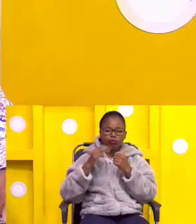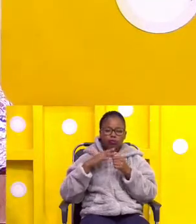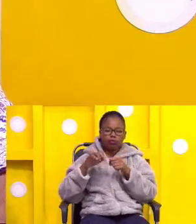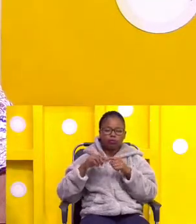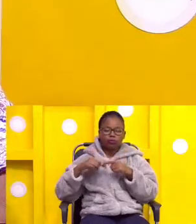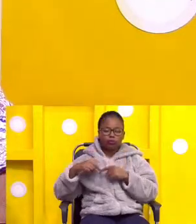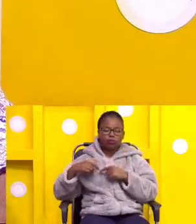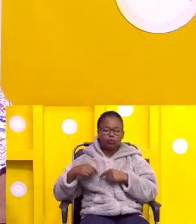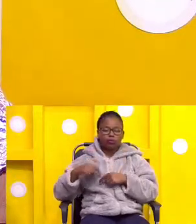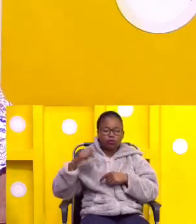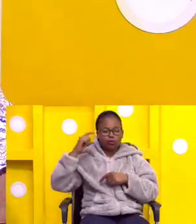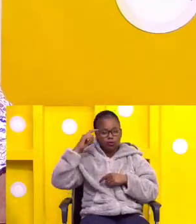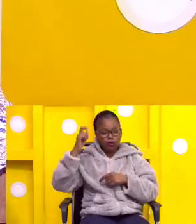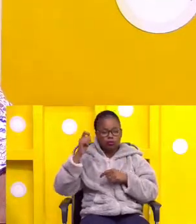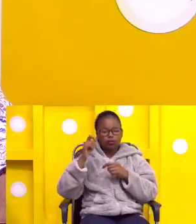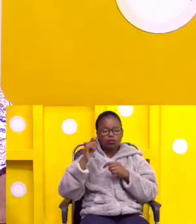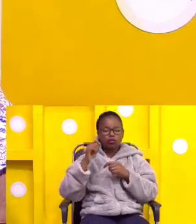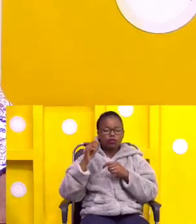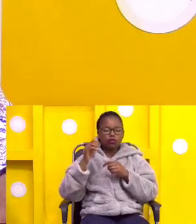igatirika Jehova.